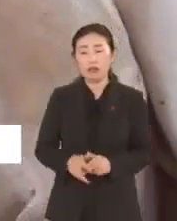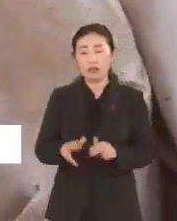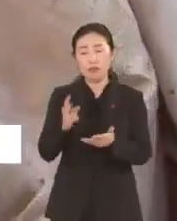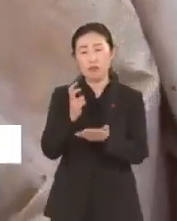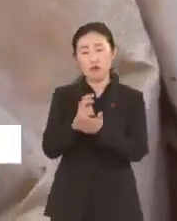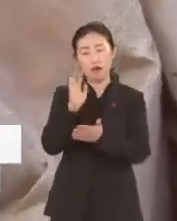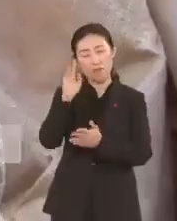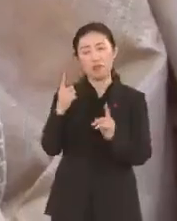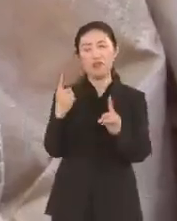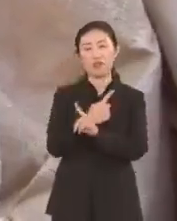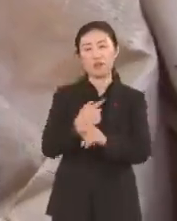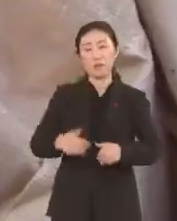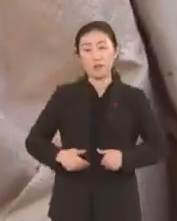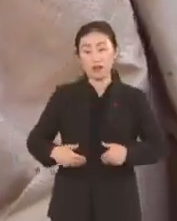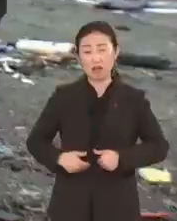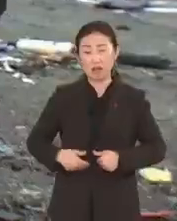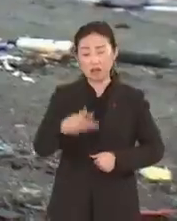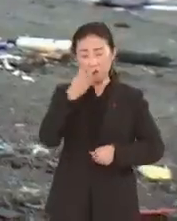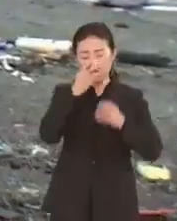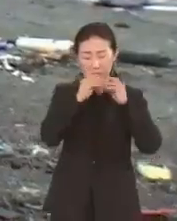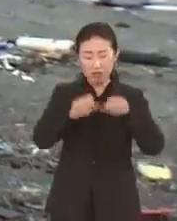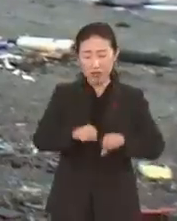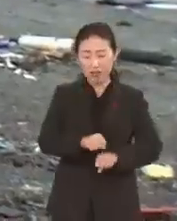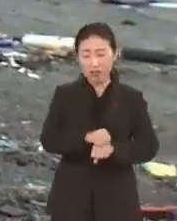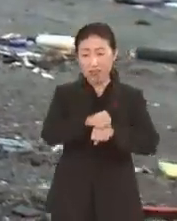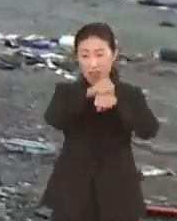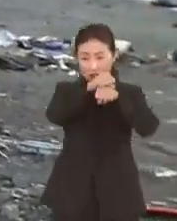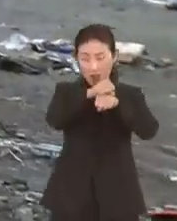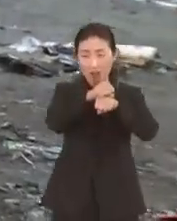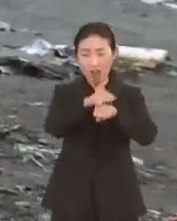법 개정과 함께 쓰레기를 쌓아두는 주민들에 대한